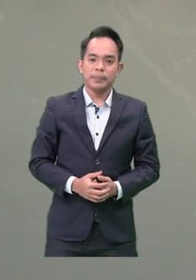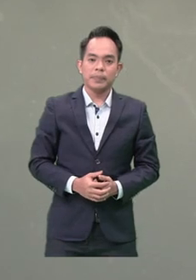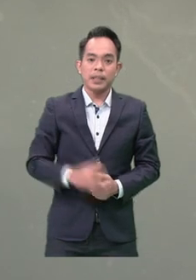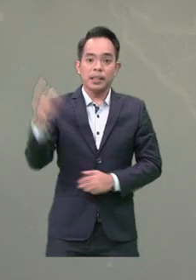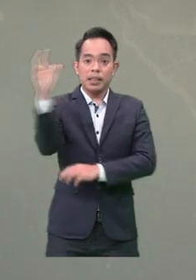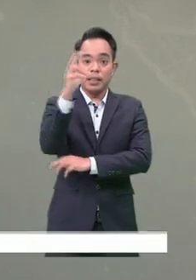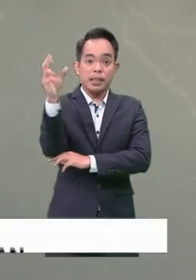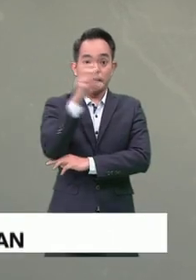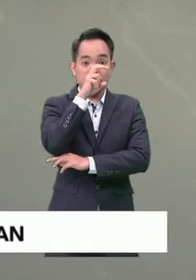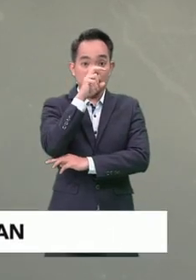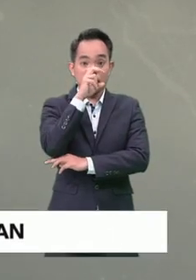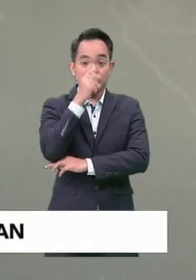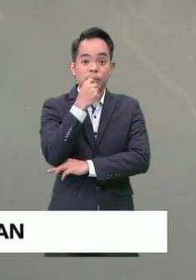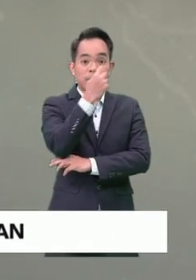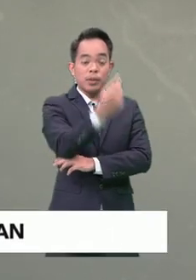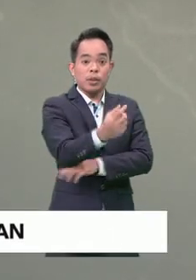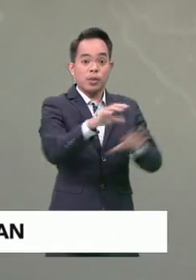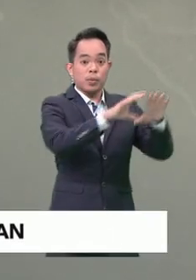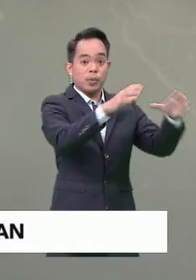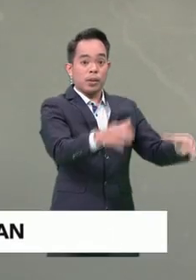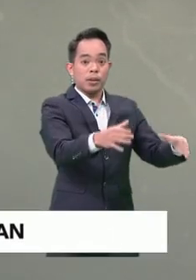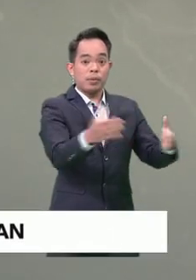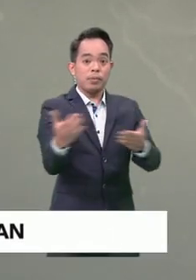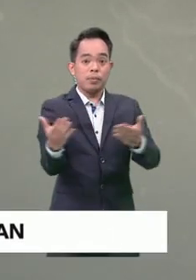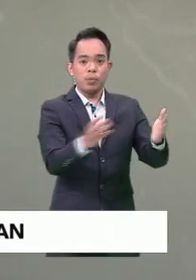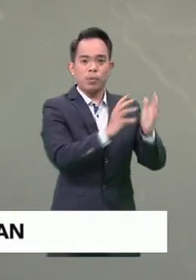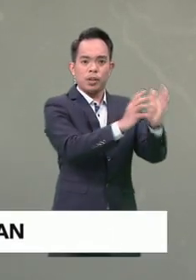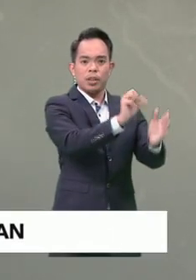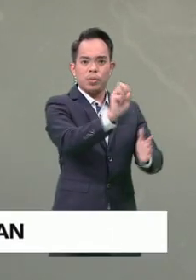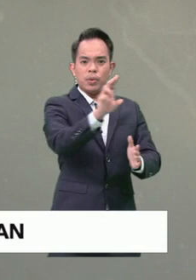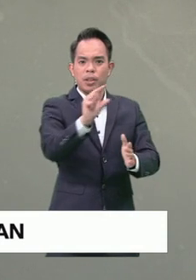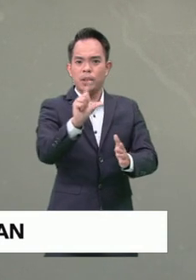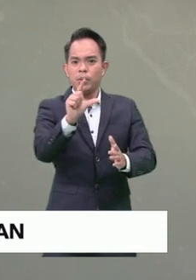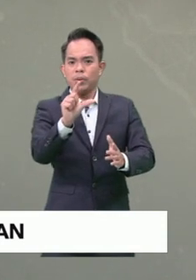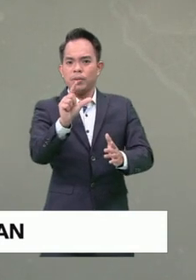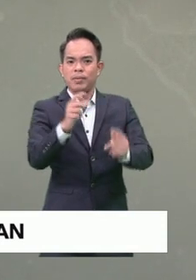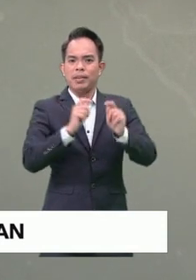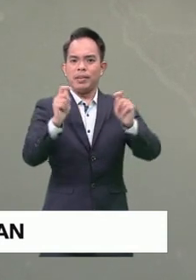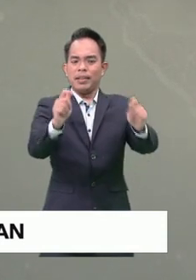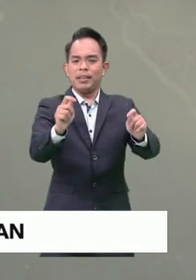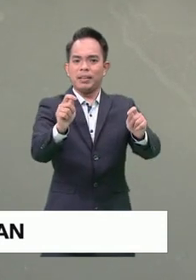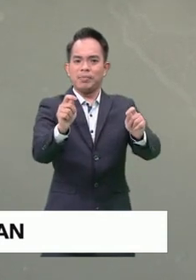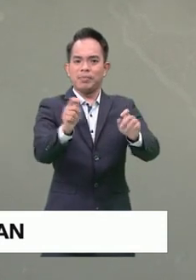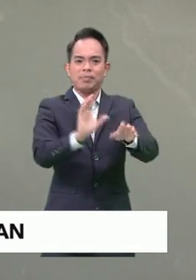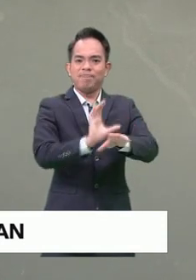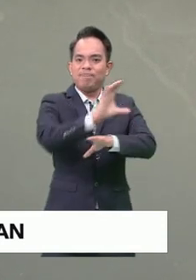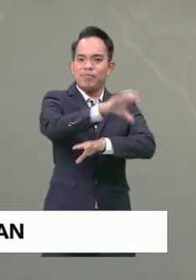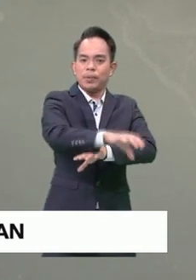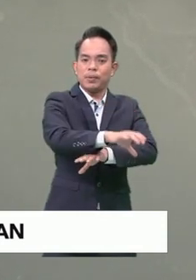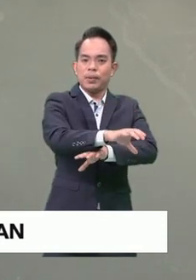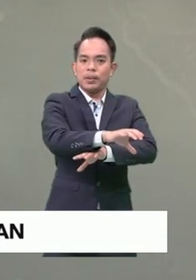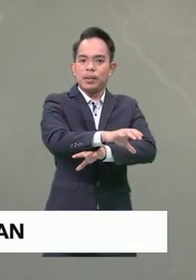kerajaan menegaskan tuntutan daripada kumpulan yang mendakwah sebagai waris Suluh dianggap sebagai satu tindakan luar batasan keterlaluan